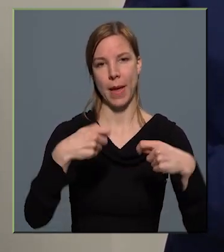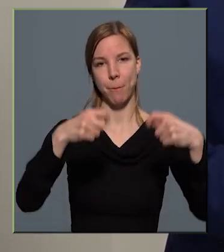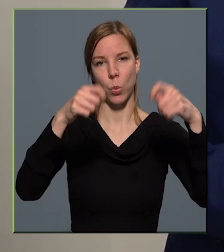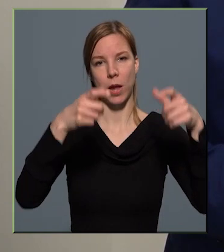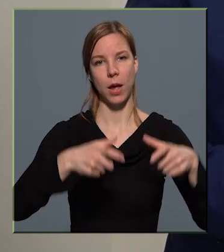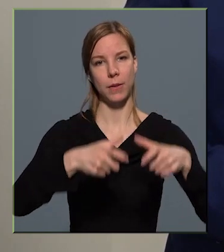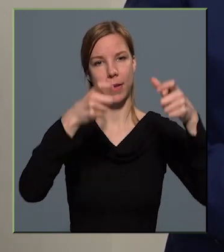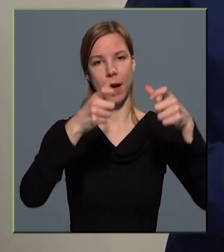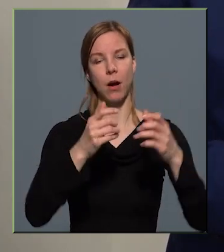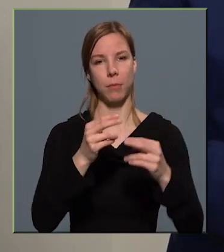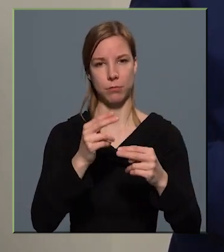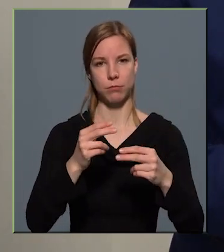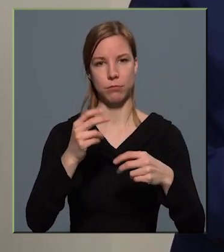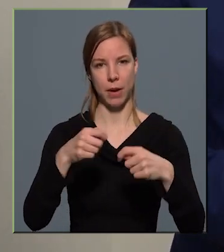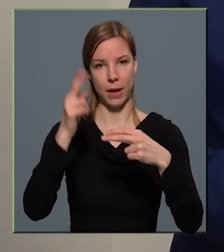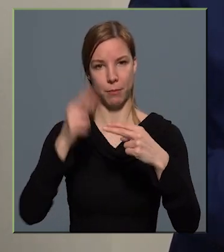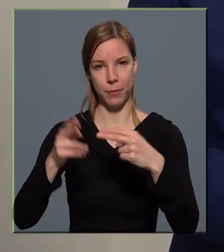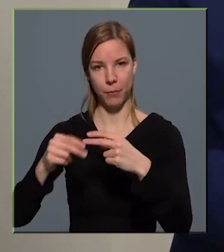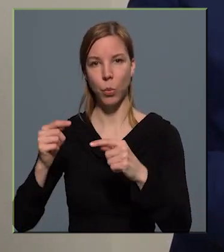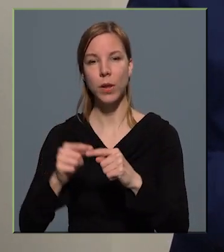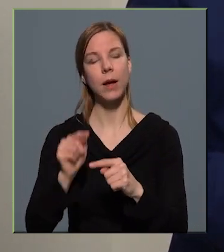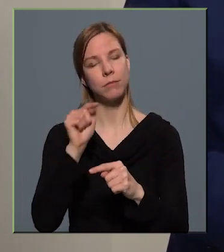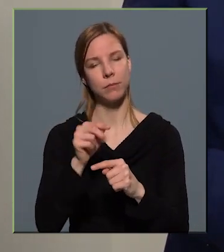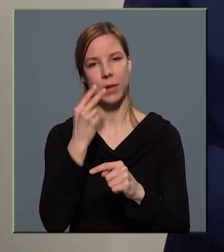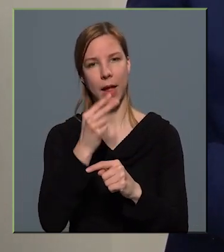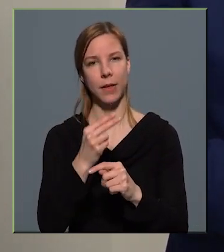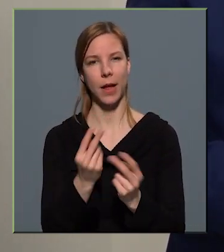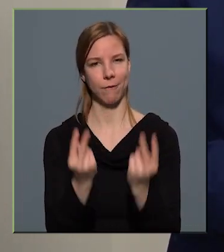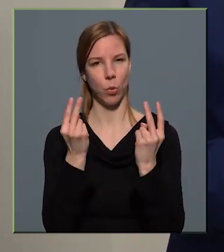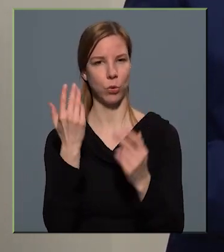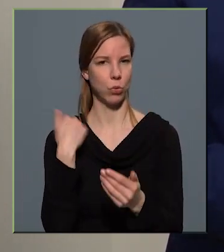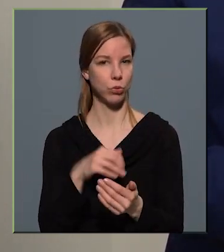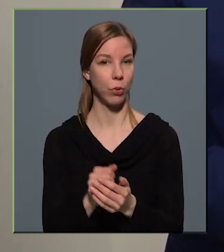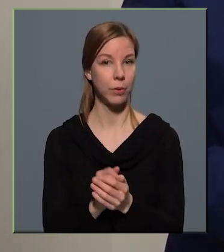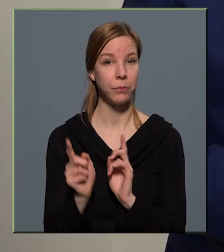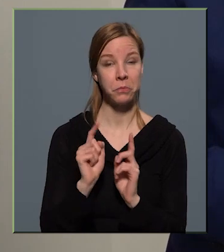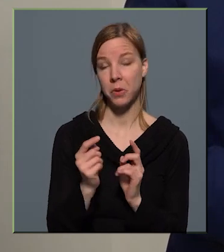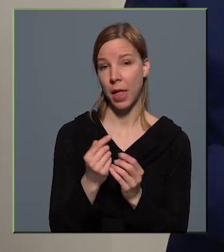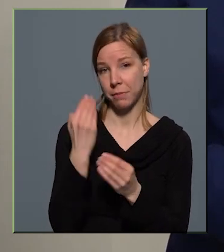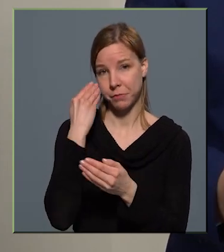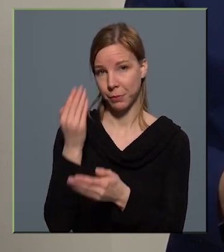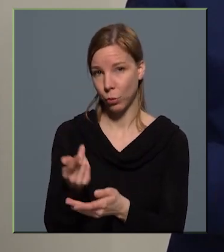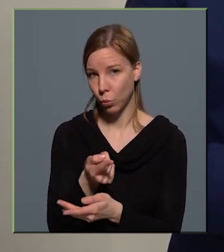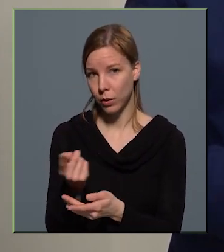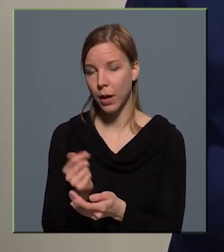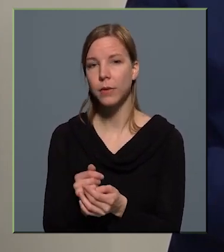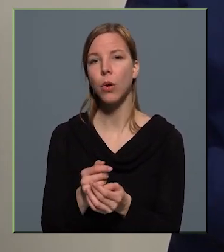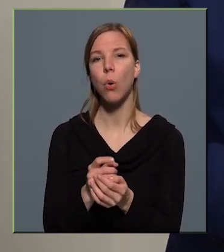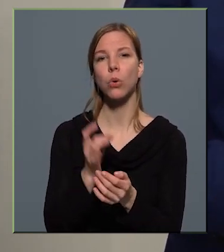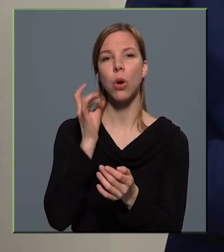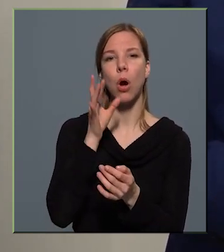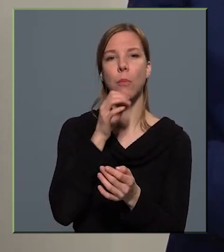amik megépültek, hogy tényleg ez egy nagyon fontos dolog volt. Tehát sokan nem tudják, hogy a Bosch